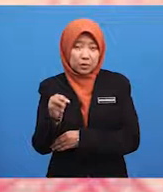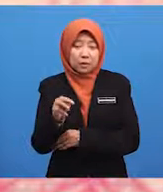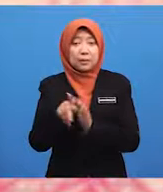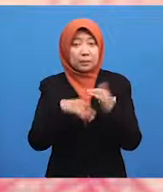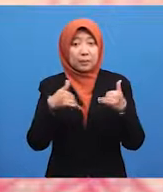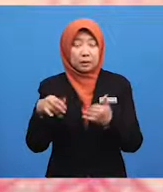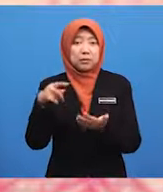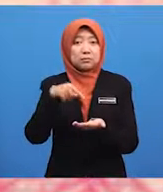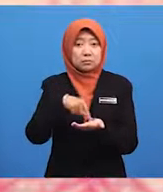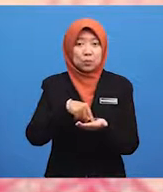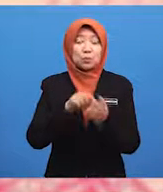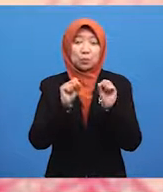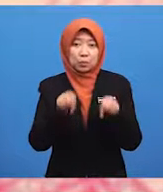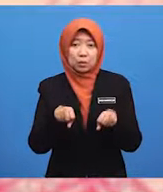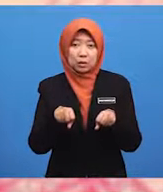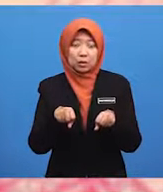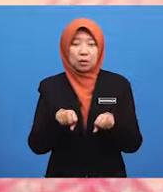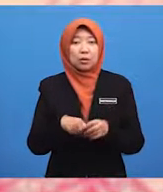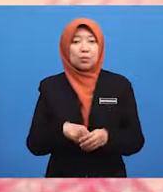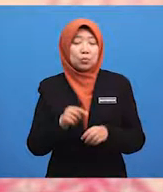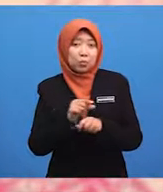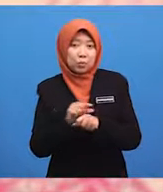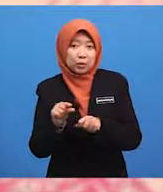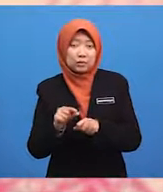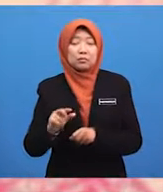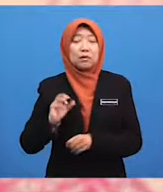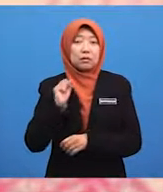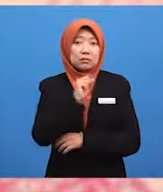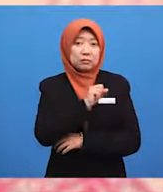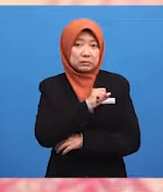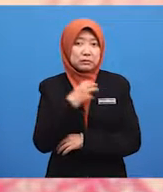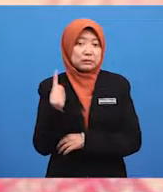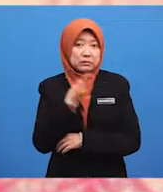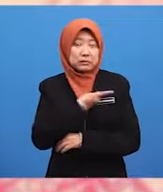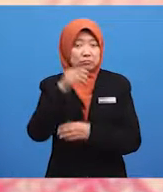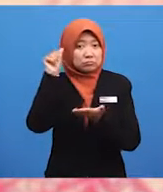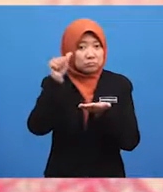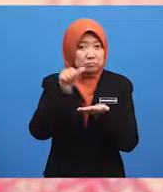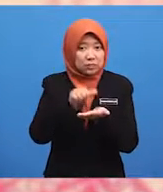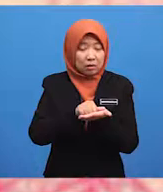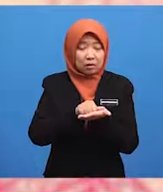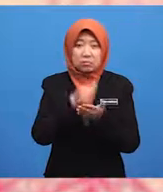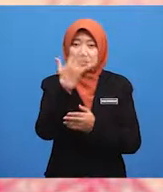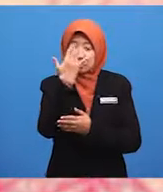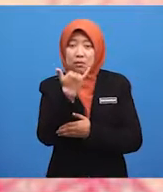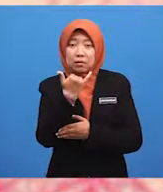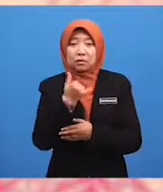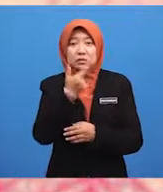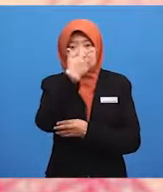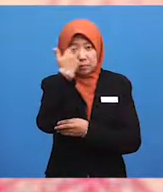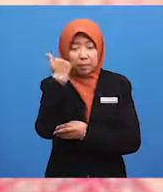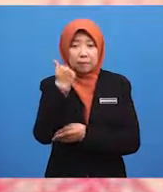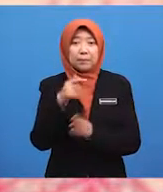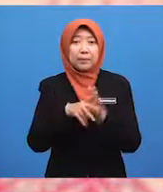permainan tersebut boleh menggugat akidah kita? Kenapa? Sebab permainan ini